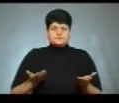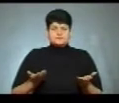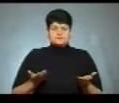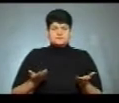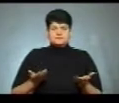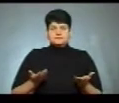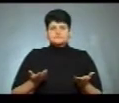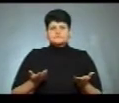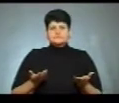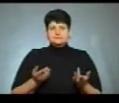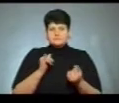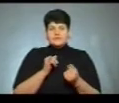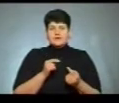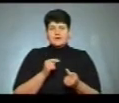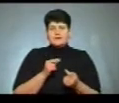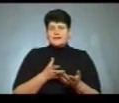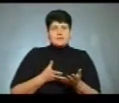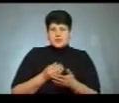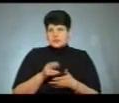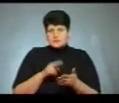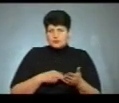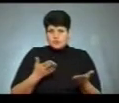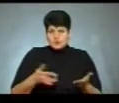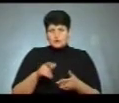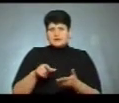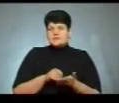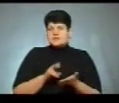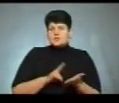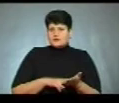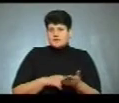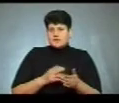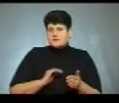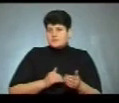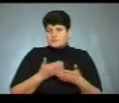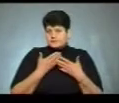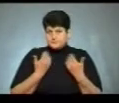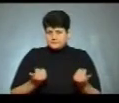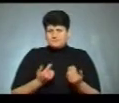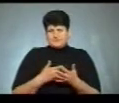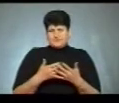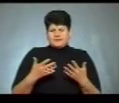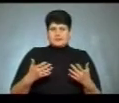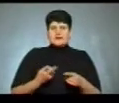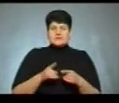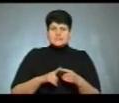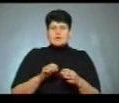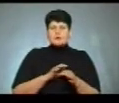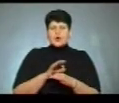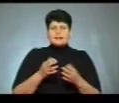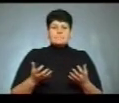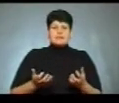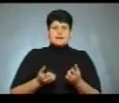і відповідно і не сплачує це податки, людина не зареєстрована підприємцем. Власне, цей проєкт